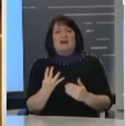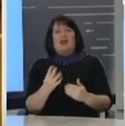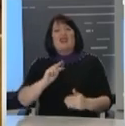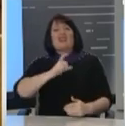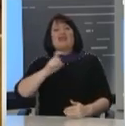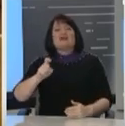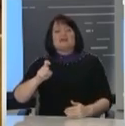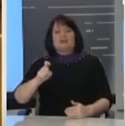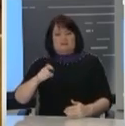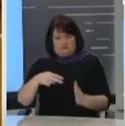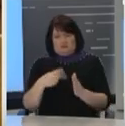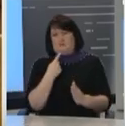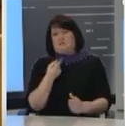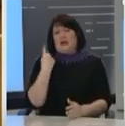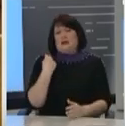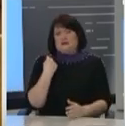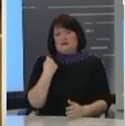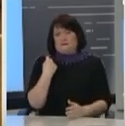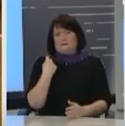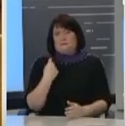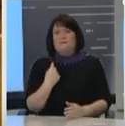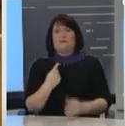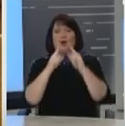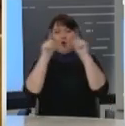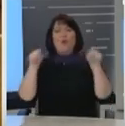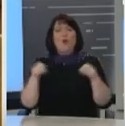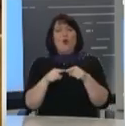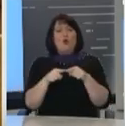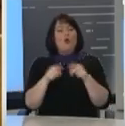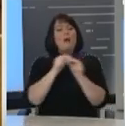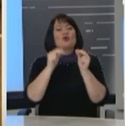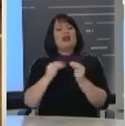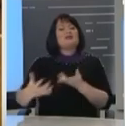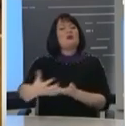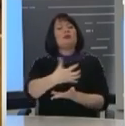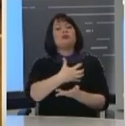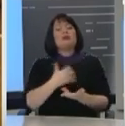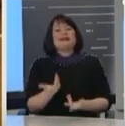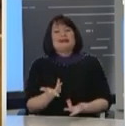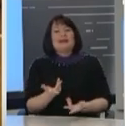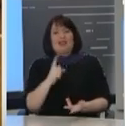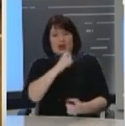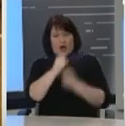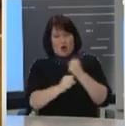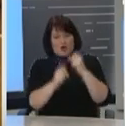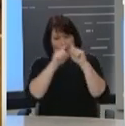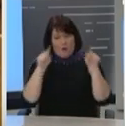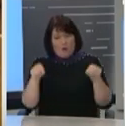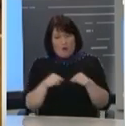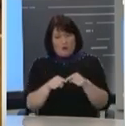2017. Οι αποδόσεις των ομολόγων επίσης με δεκαετή διάρκεια